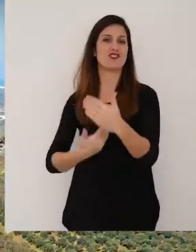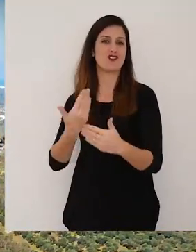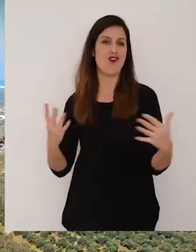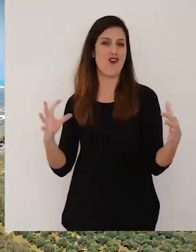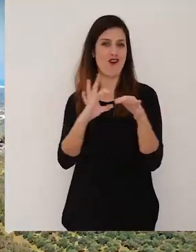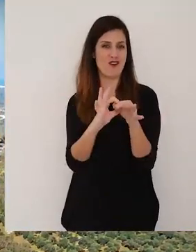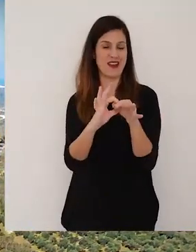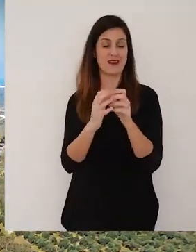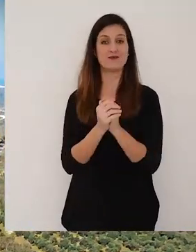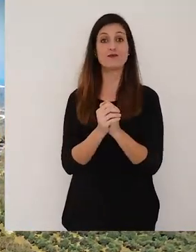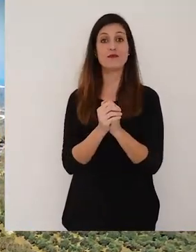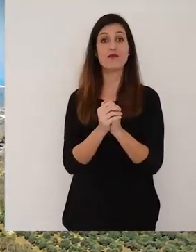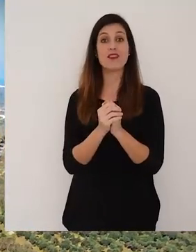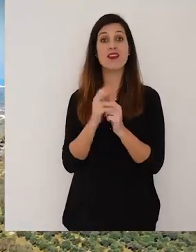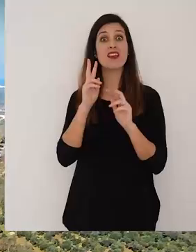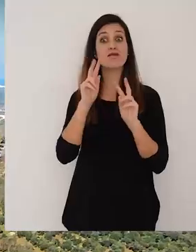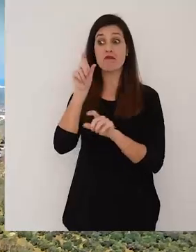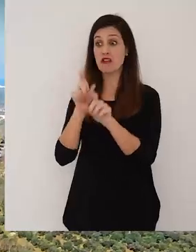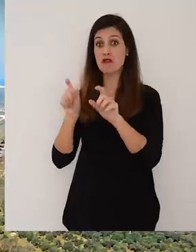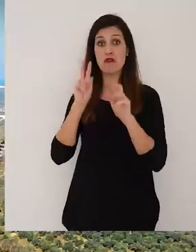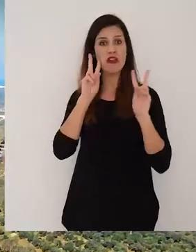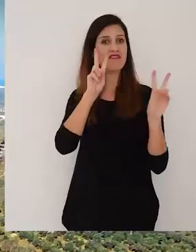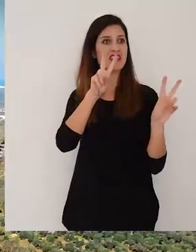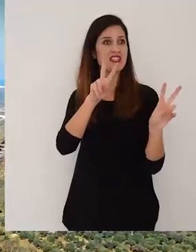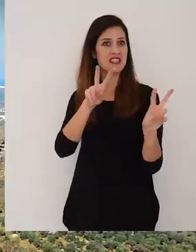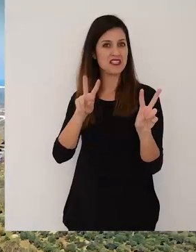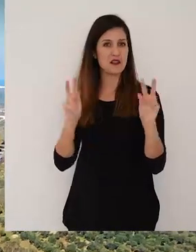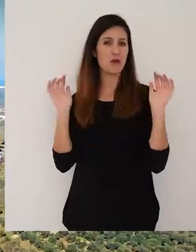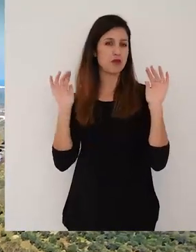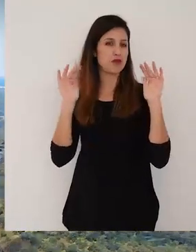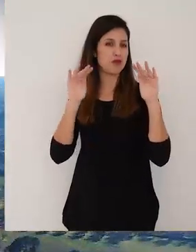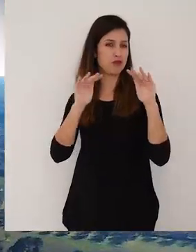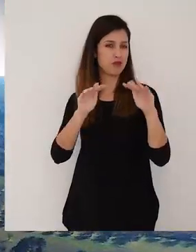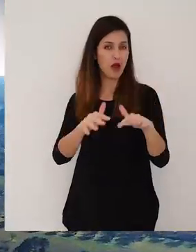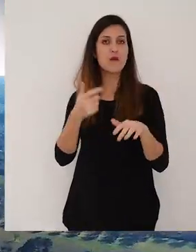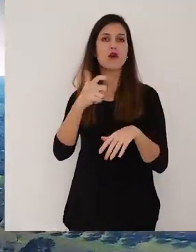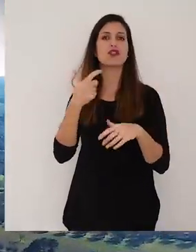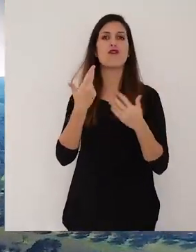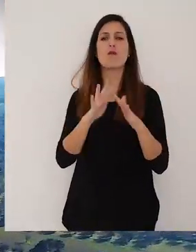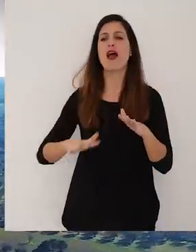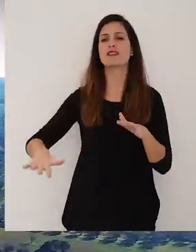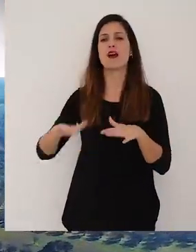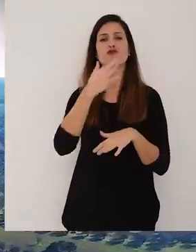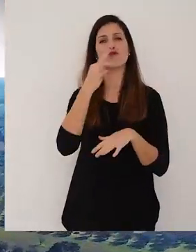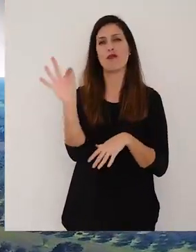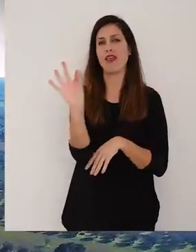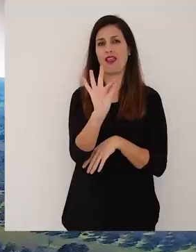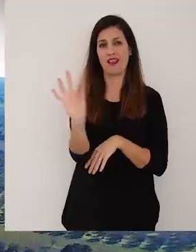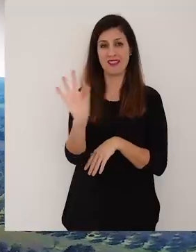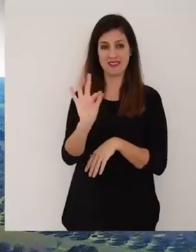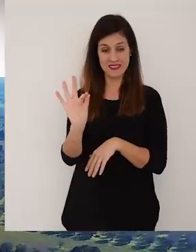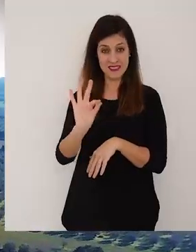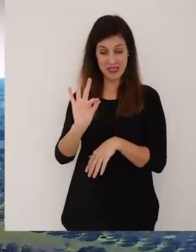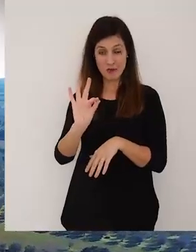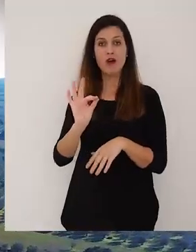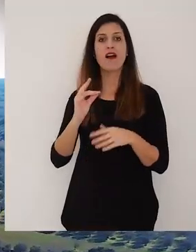La presenza di visitatori e villeggianti è giustificata dalla bellezza genuina del paesaggio di Uggiano la Chiesa, patrimonio